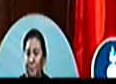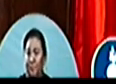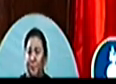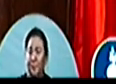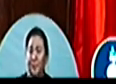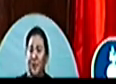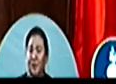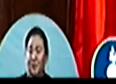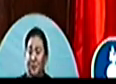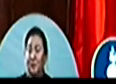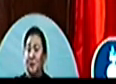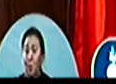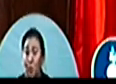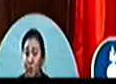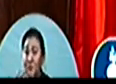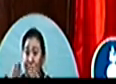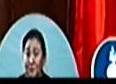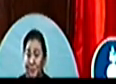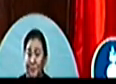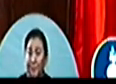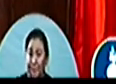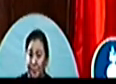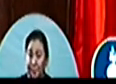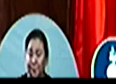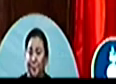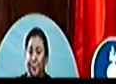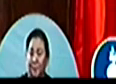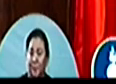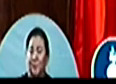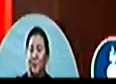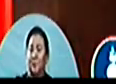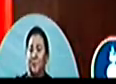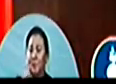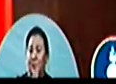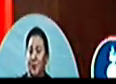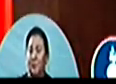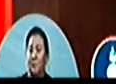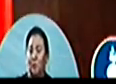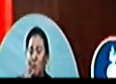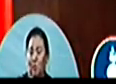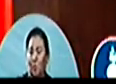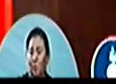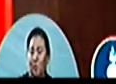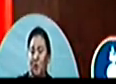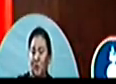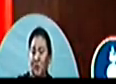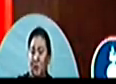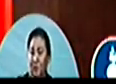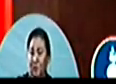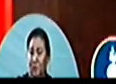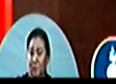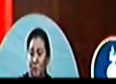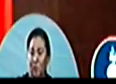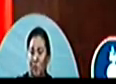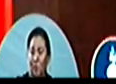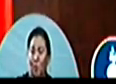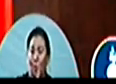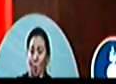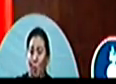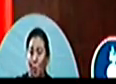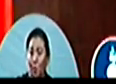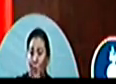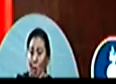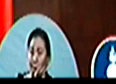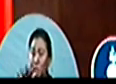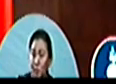ээ. Тийм засгалтай улс орн бай. За гуравт нь иргэний тэр одоо хуулийн орчныг тэр хууль одоо тэр